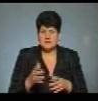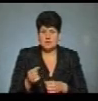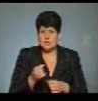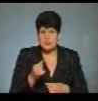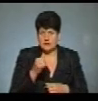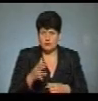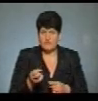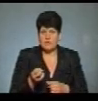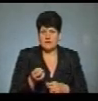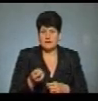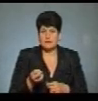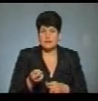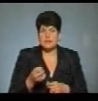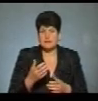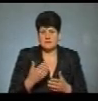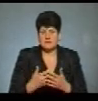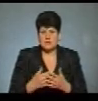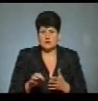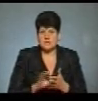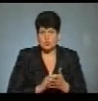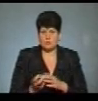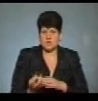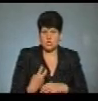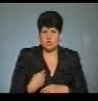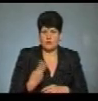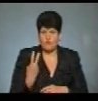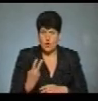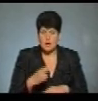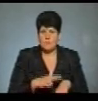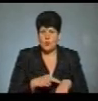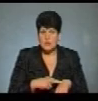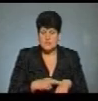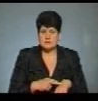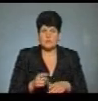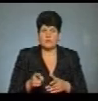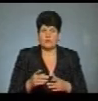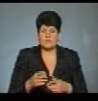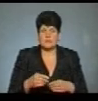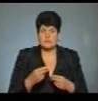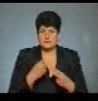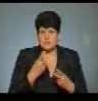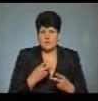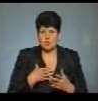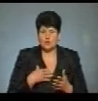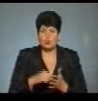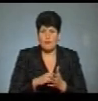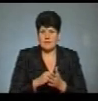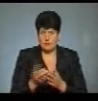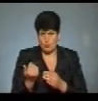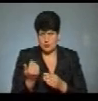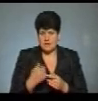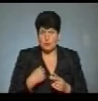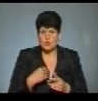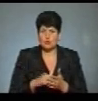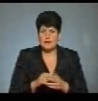Виготовляти маски я не вмію. Майже одразу до нас підійшли 2 поліцейських. Вони попросили надати їм мої документи, які посвідчують мою особу. Документи мої